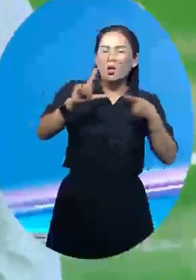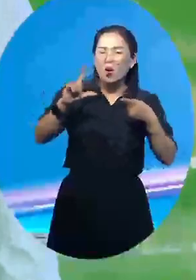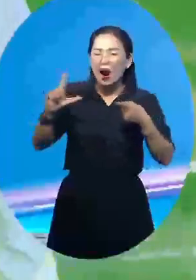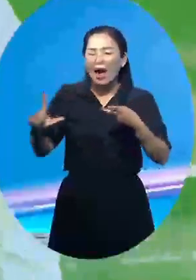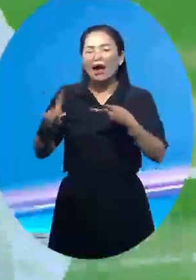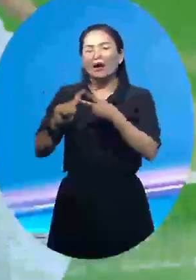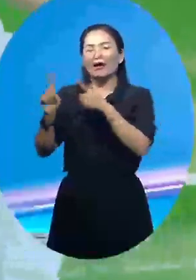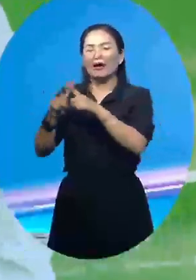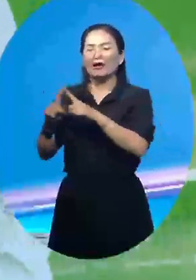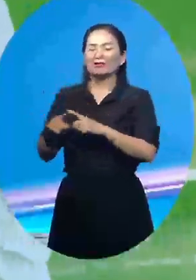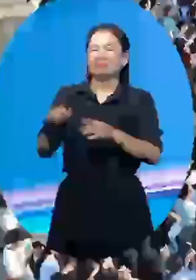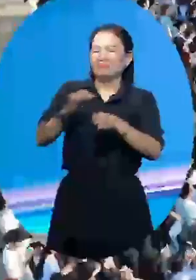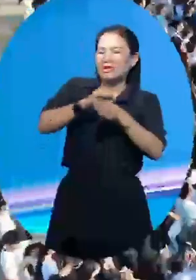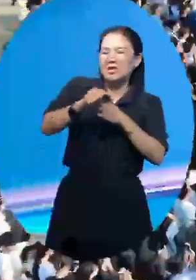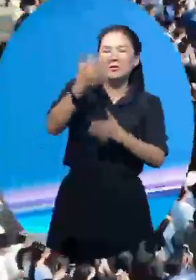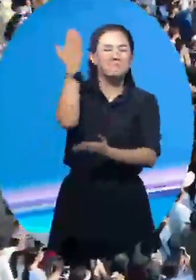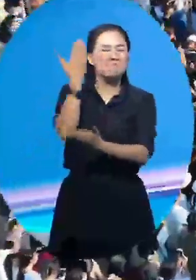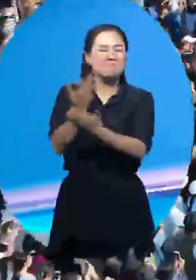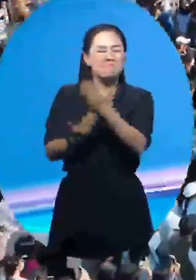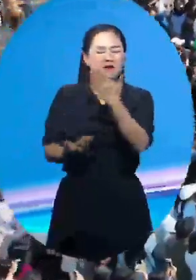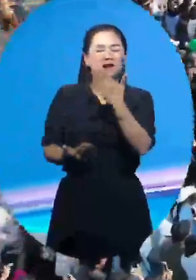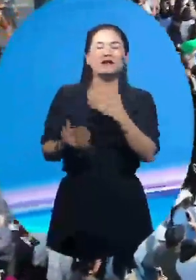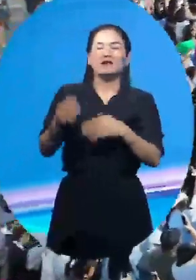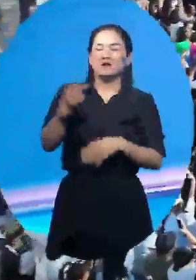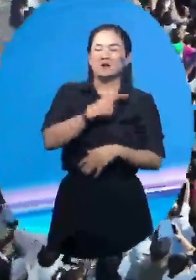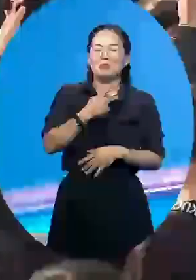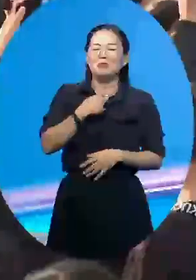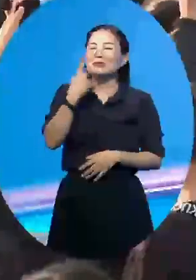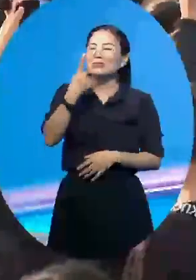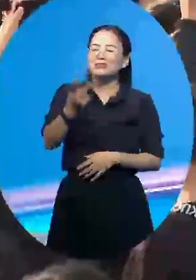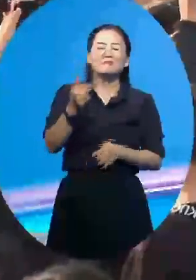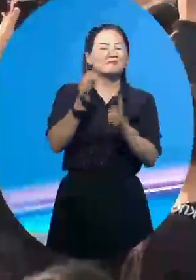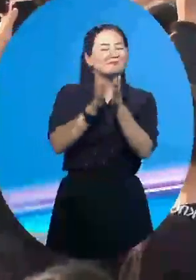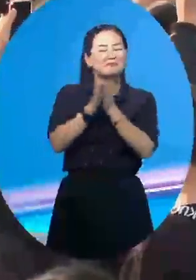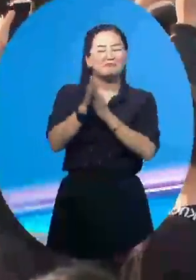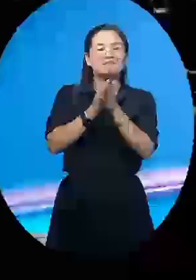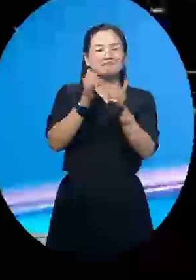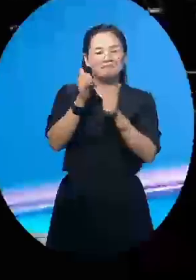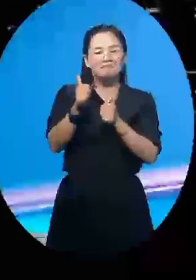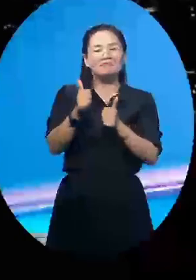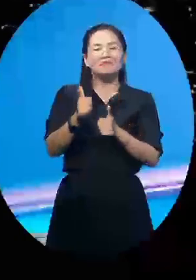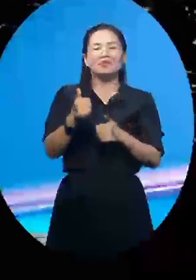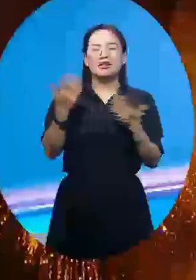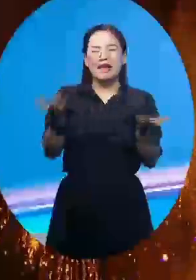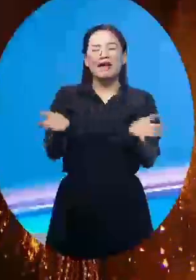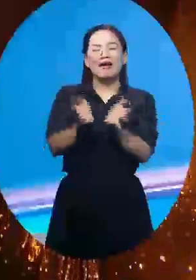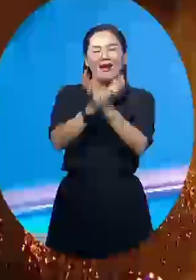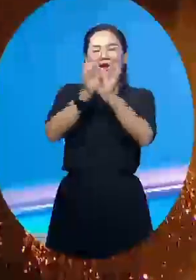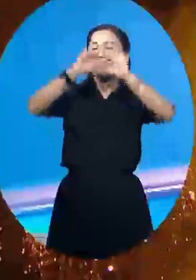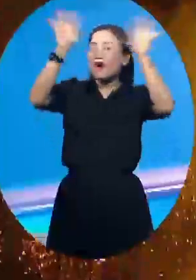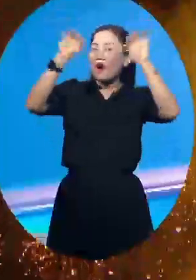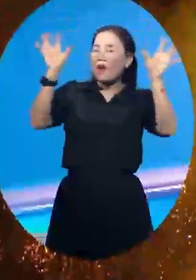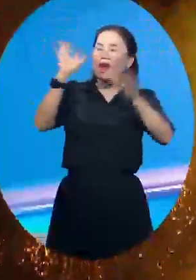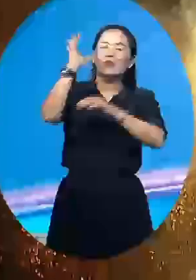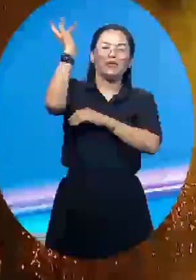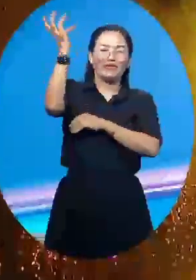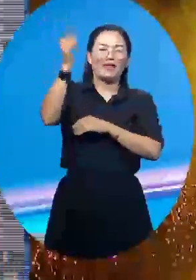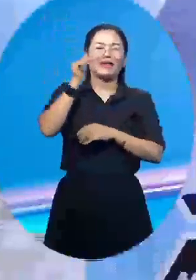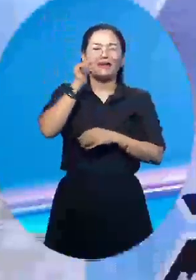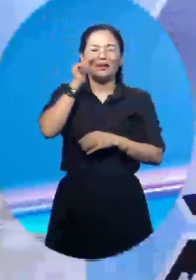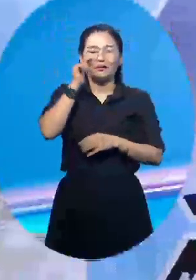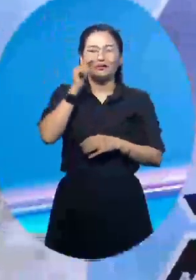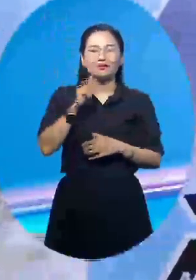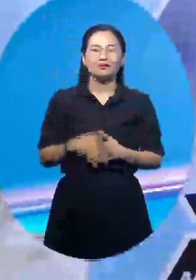đã đem đến nhiều trải nghiệm mới mẻ cho người dân và du khách trong và ngoài nước khi đến đây trong thời điểm lễ hội pháo hoa quốc tế